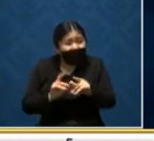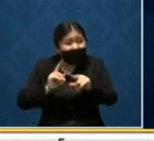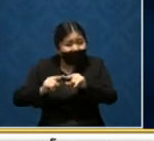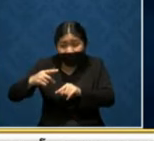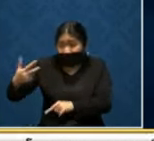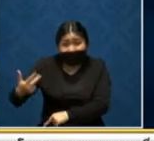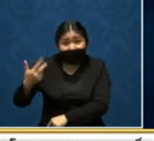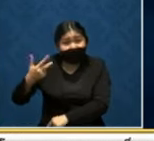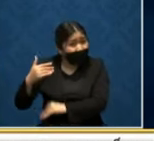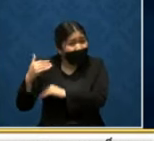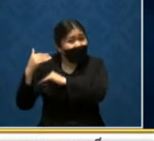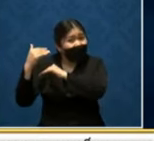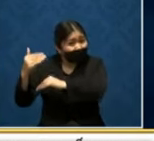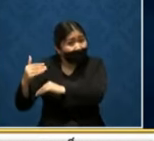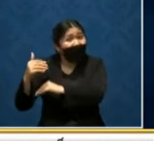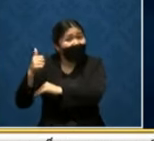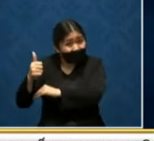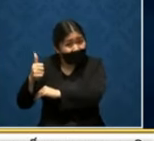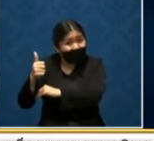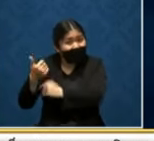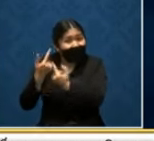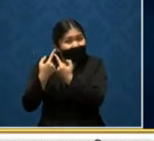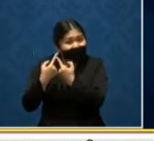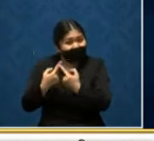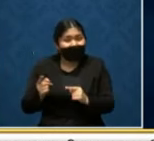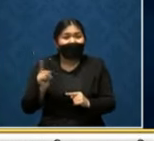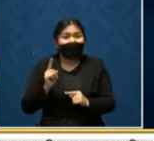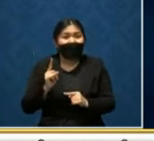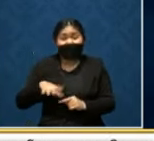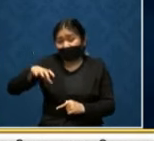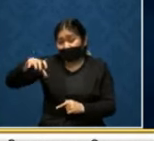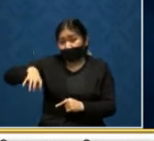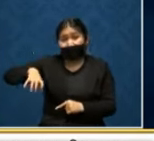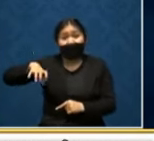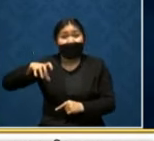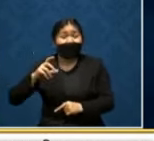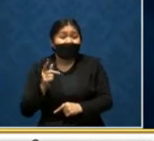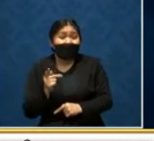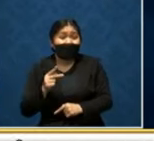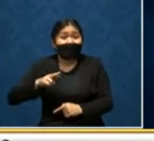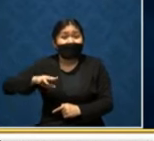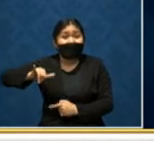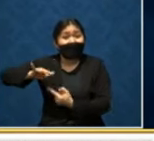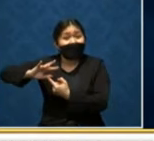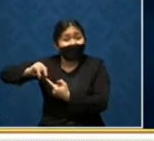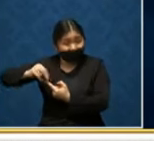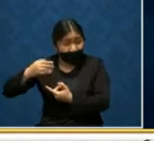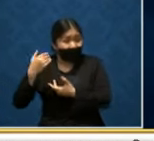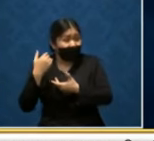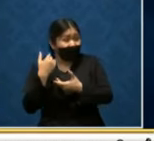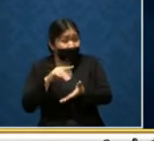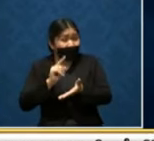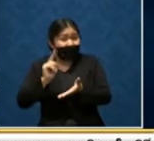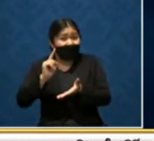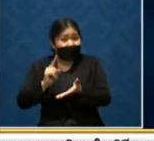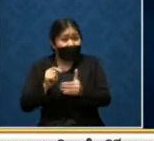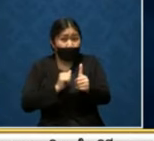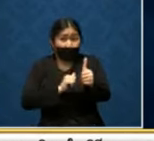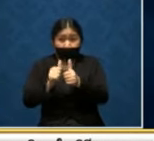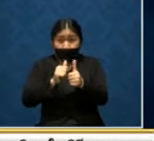แล้วจะล็อคสเปคกันได้คิดว่าจะล็อคสเปคกันได้สุดท้ายพอการยางแห่งประเทศไทยปล่อยผี 20กว่าบริษัทคู่แข่งเข้ามา